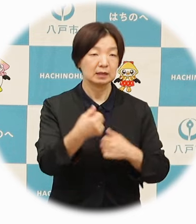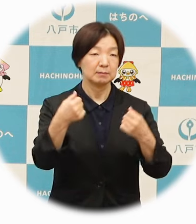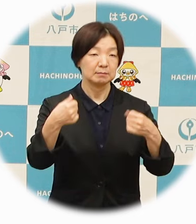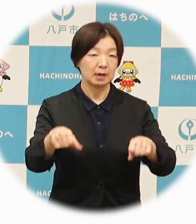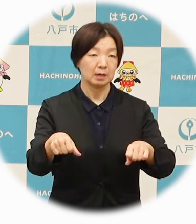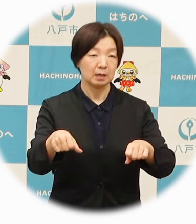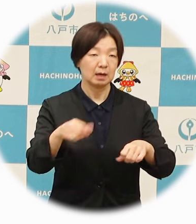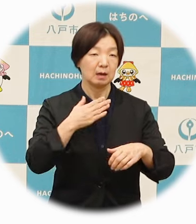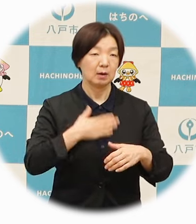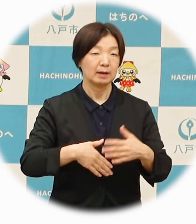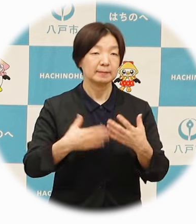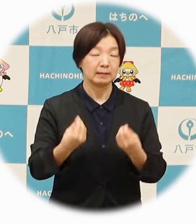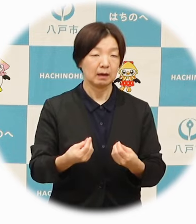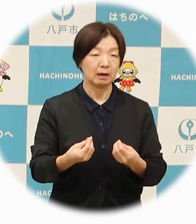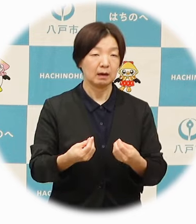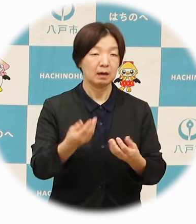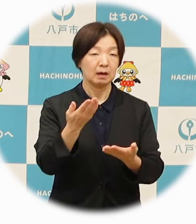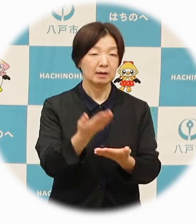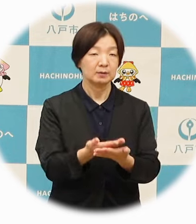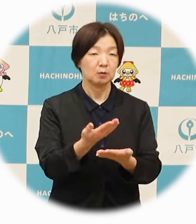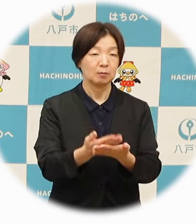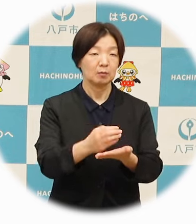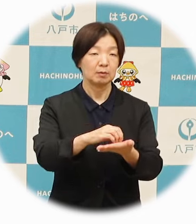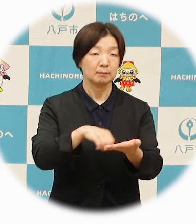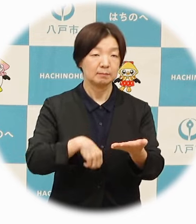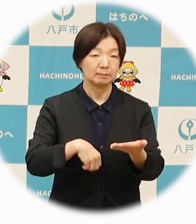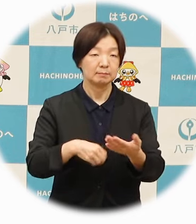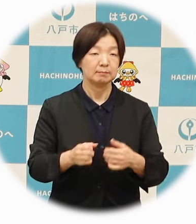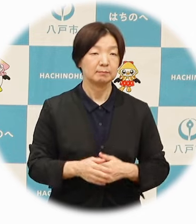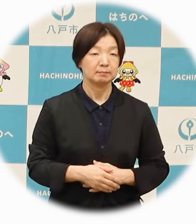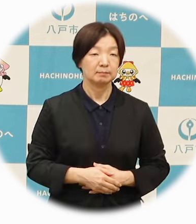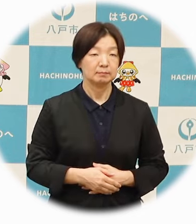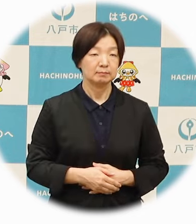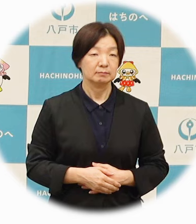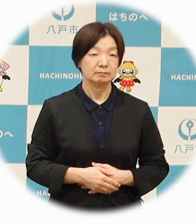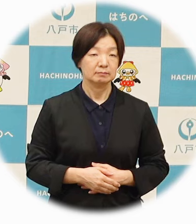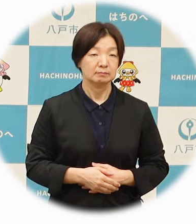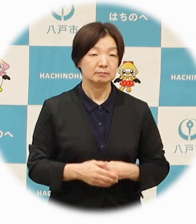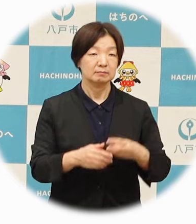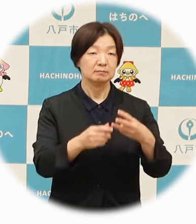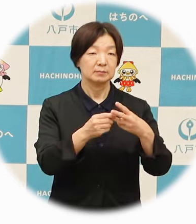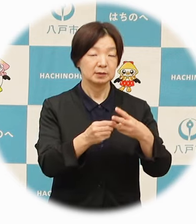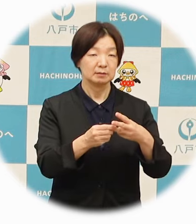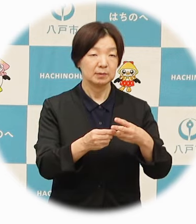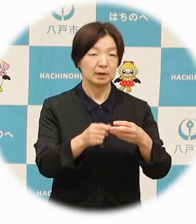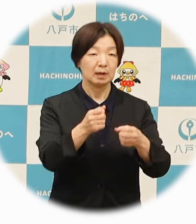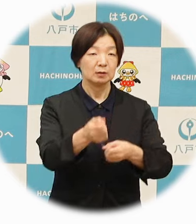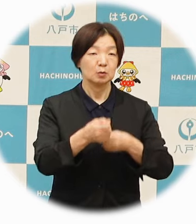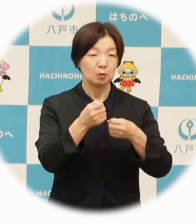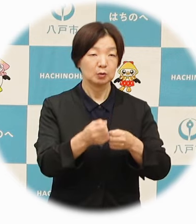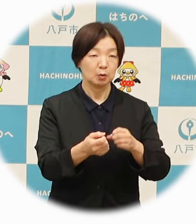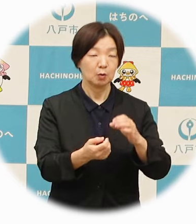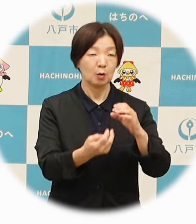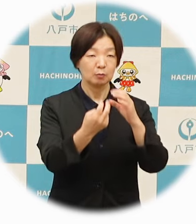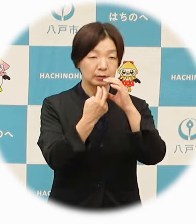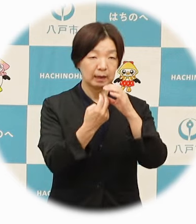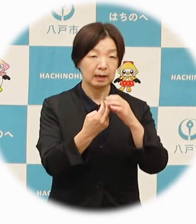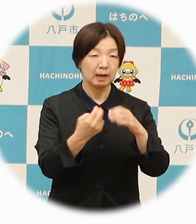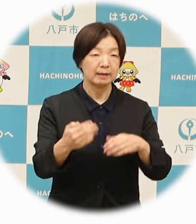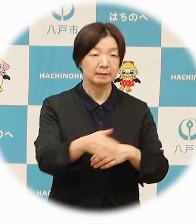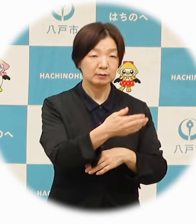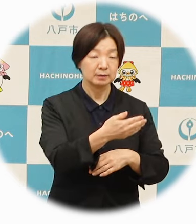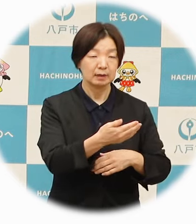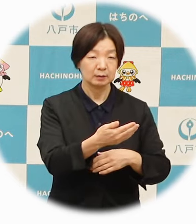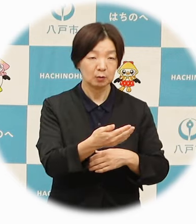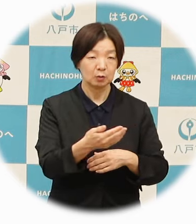見込まれることから要望を取りやめるものであります。3つ目の農業畜産業および水産業